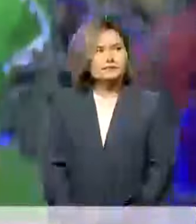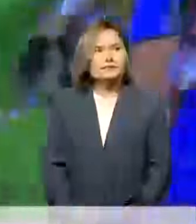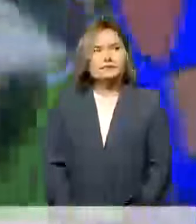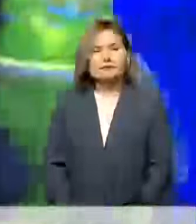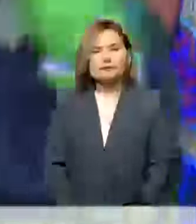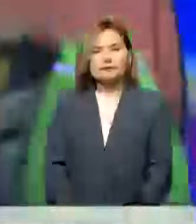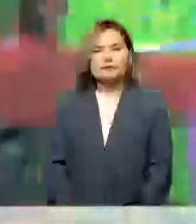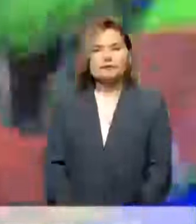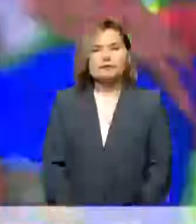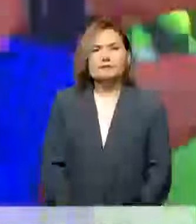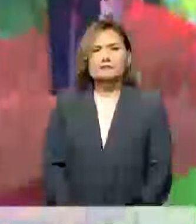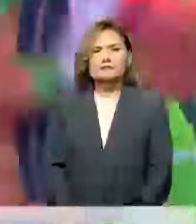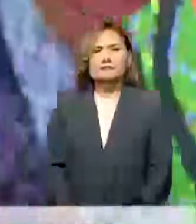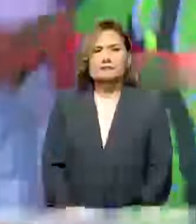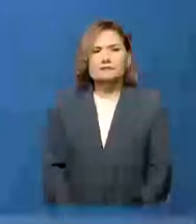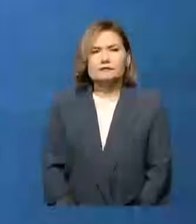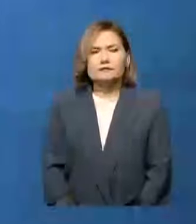24 кейзет, Шымкент.